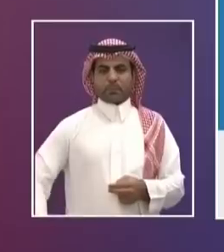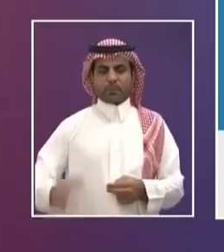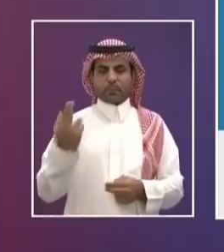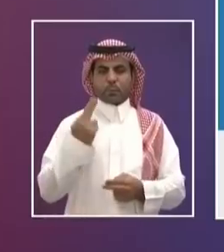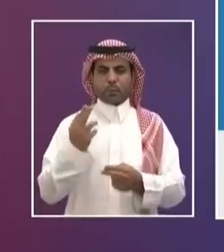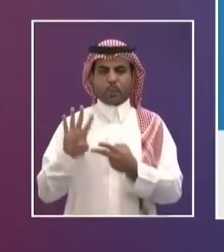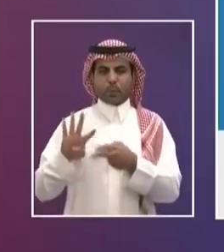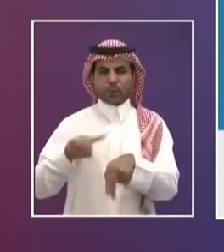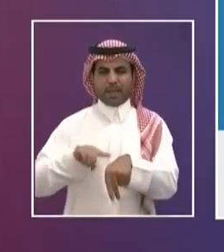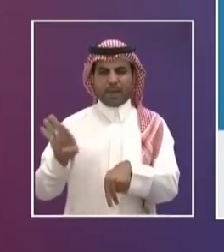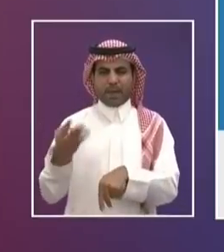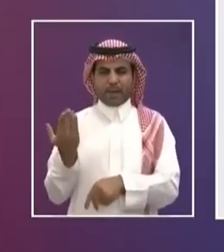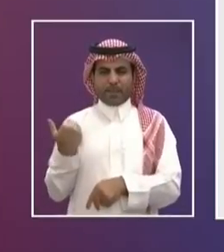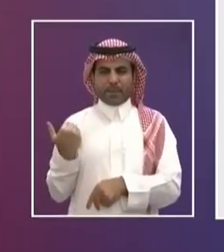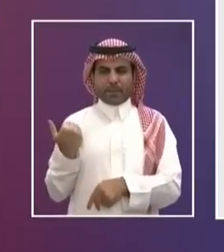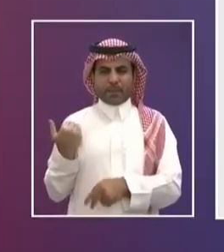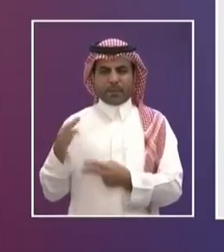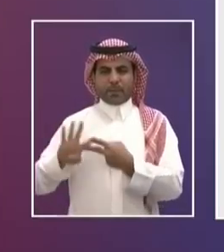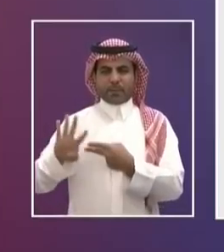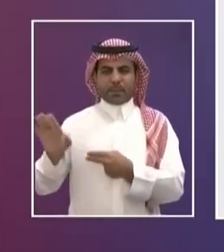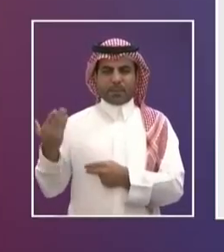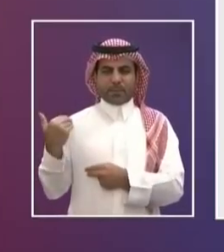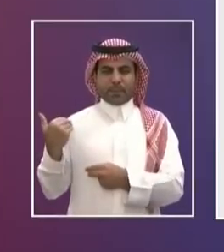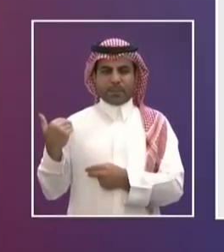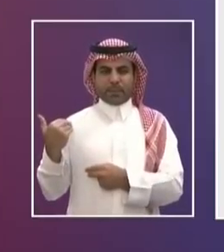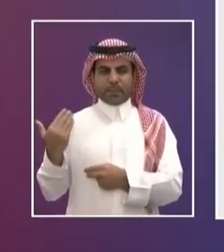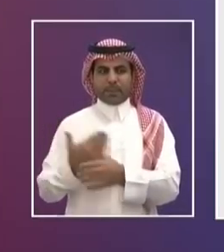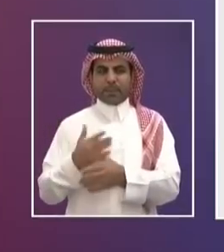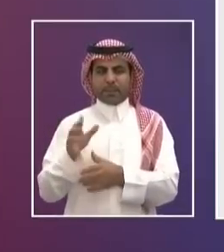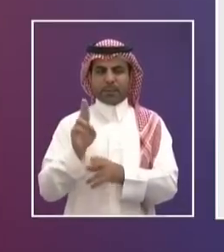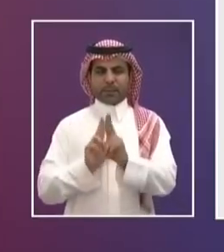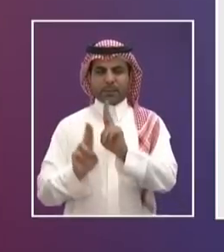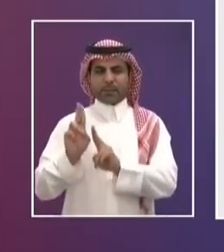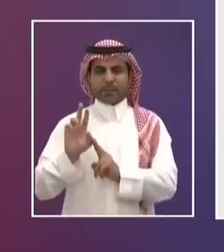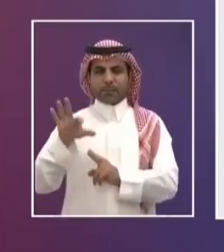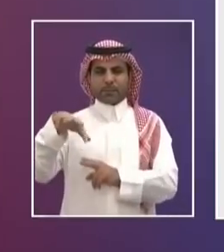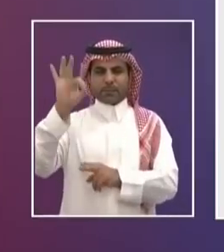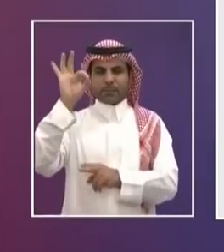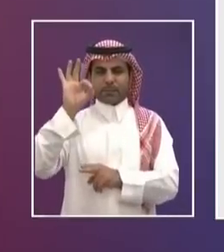خلال 24 ساعة الماضية، نذكر منها أحد